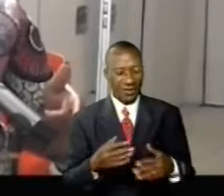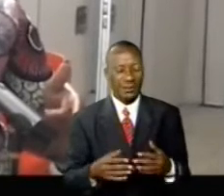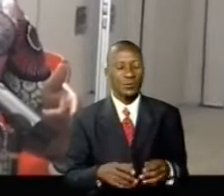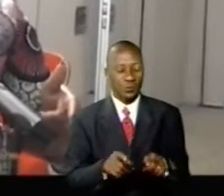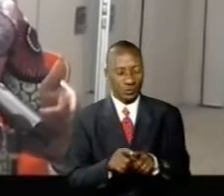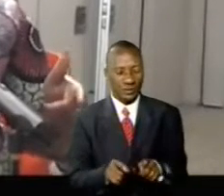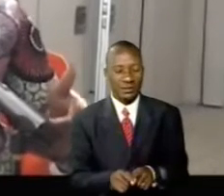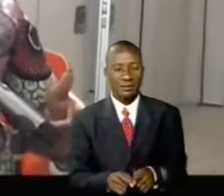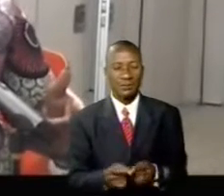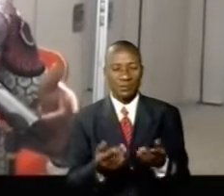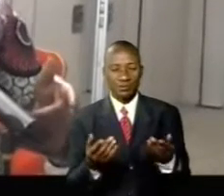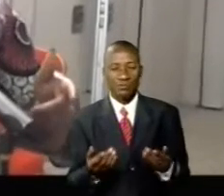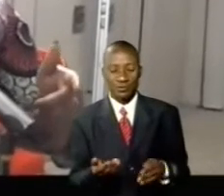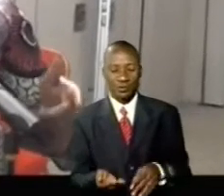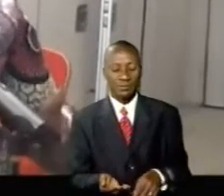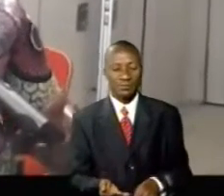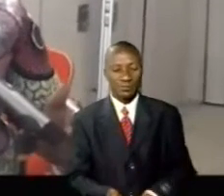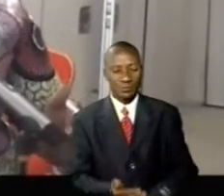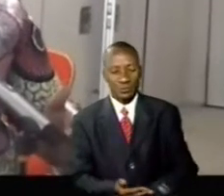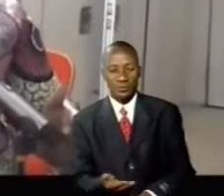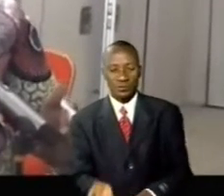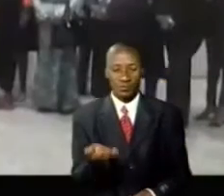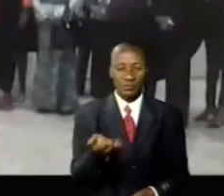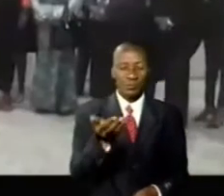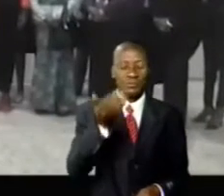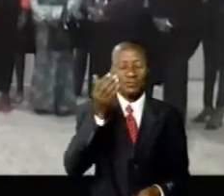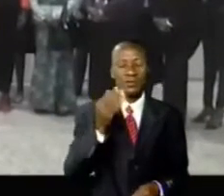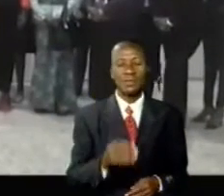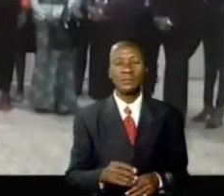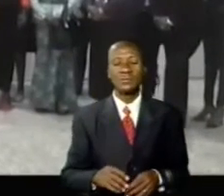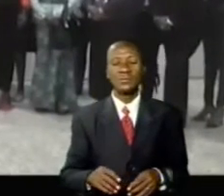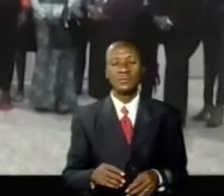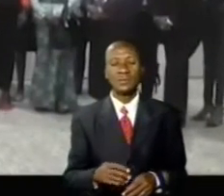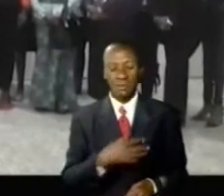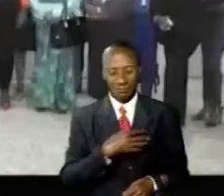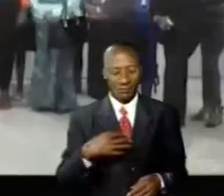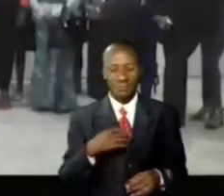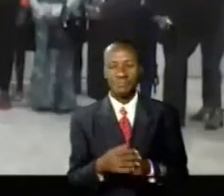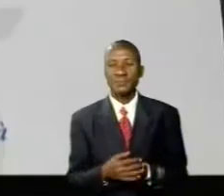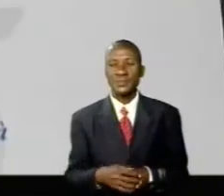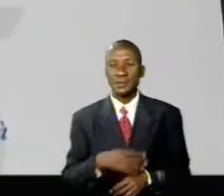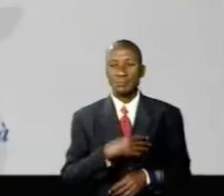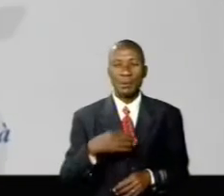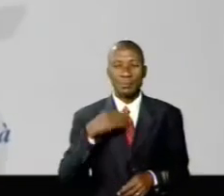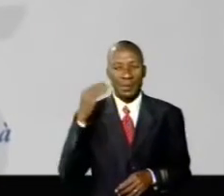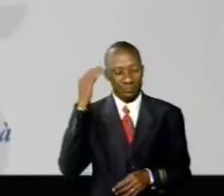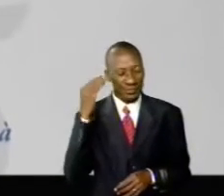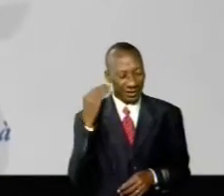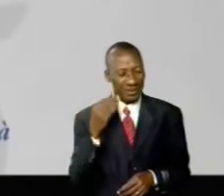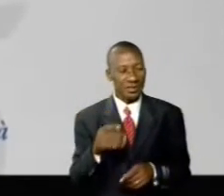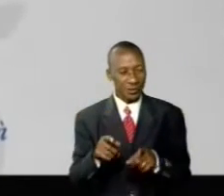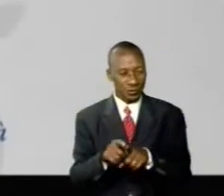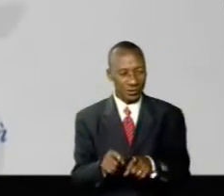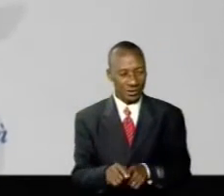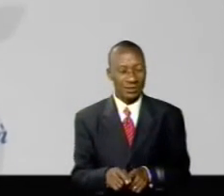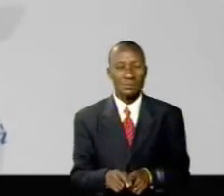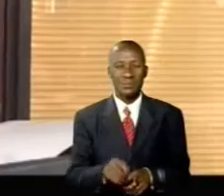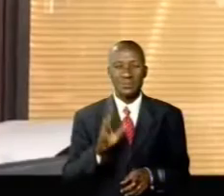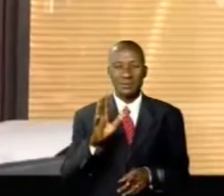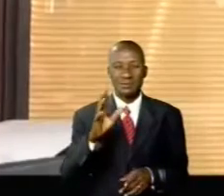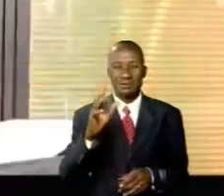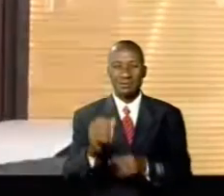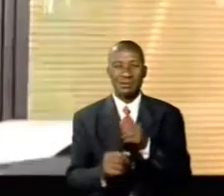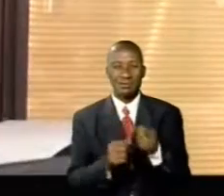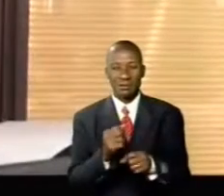ces ressources humaines, en grande partie, sont composées par des femmes. La patronne du genre était également l'hôte des 5 ans du cartel des